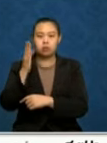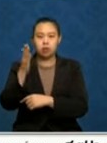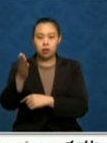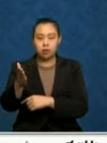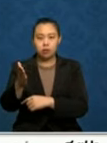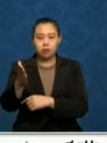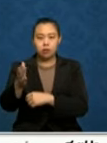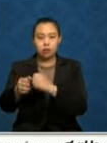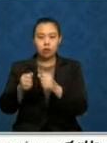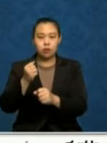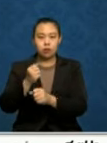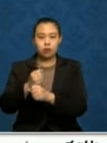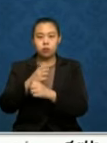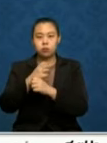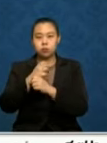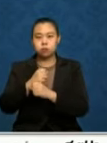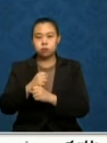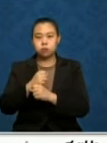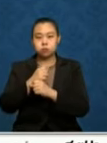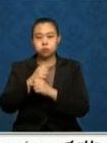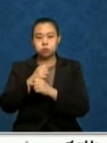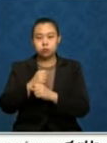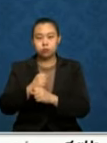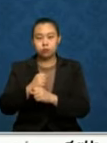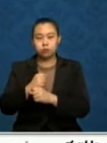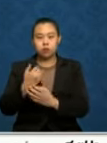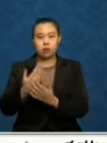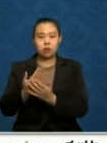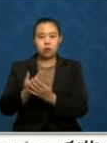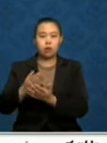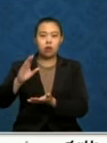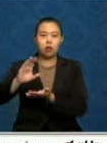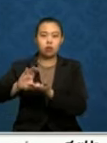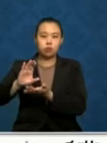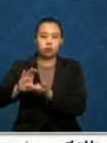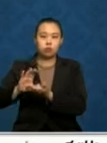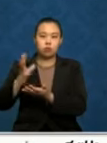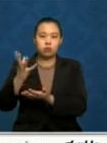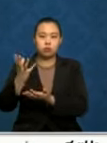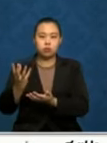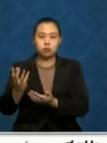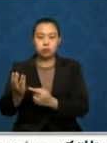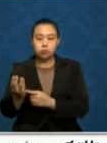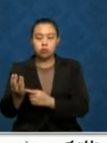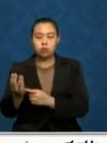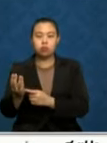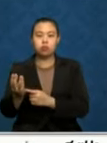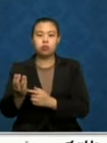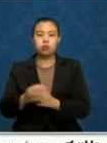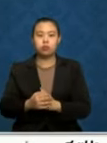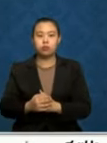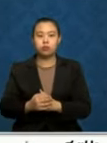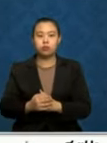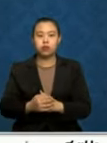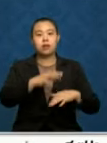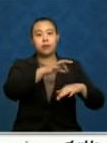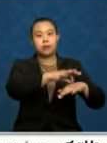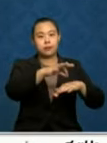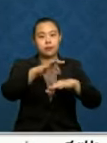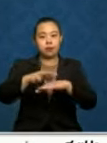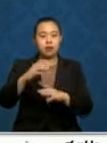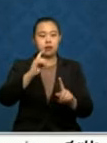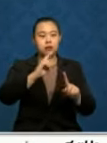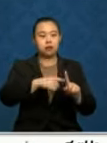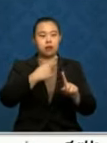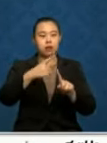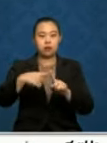ลักษณะการใช้เงินกองทุนอาจจะมีจำนวนน้อยลงในส่วนนี้ครับก็เป็นจำนวนที่ในส่วนที่ขนาดดำรงตำแหน่งท่านก็จะมีเงินเดือนที่